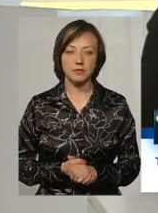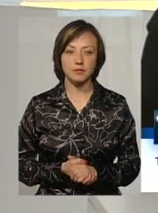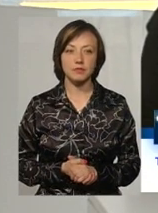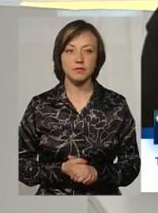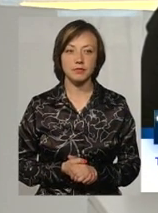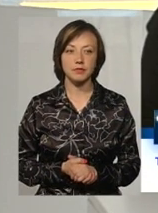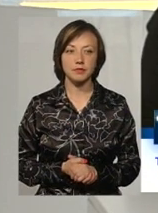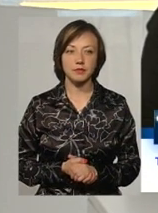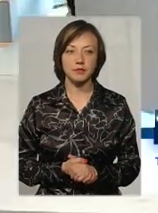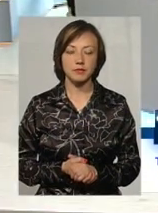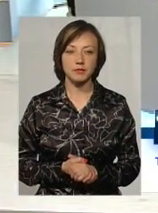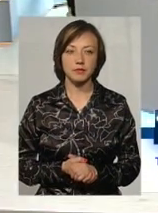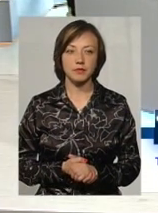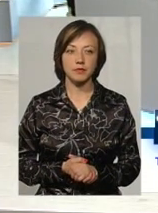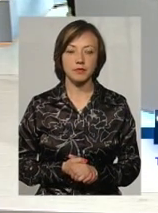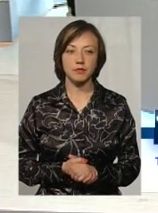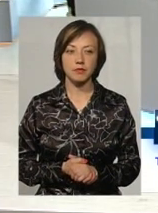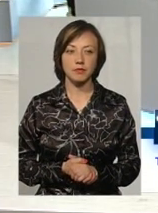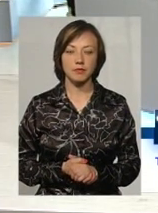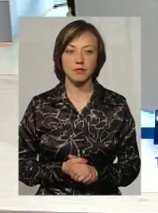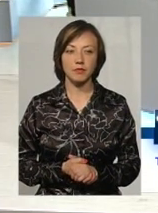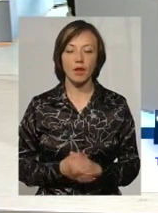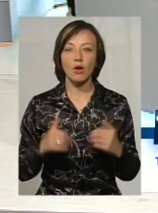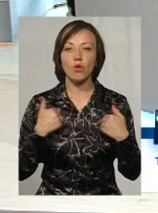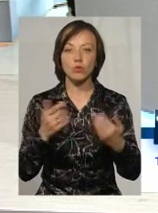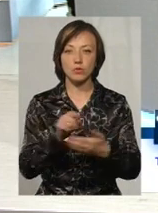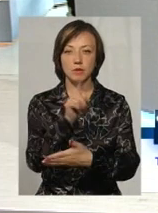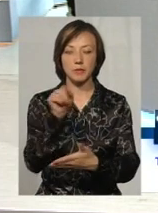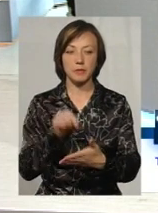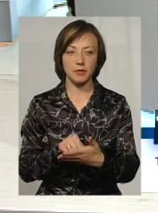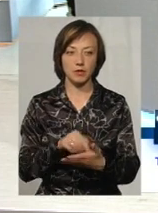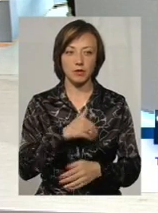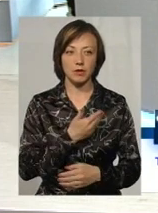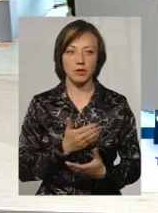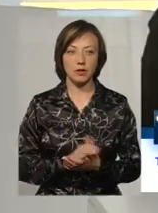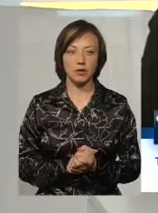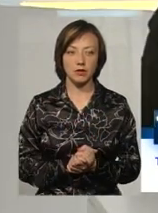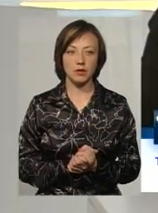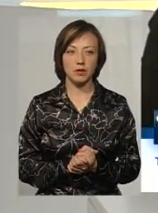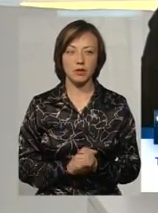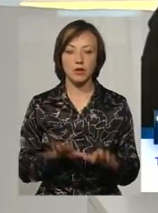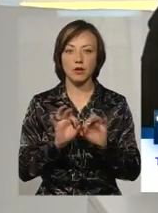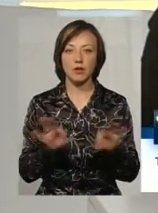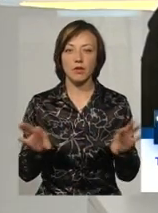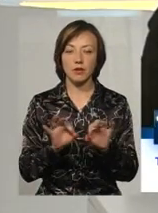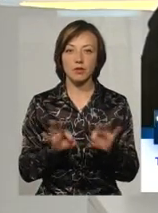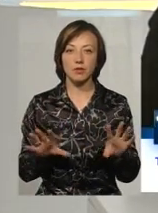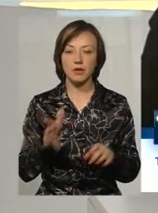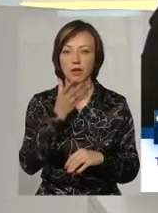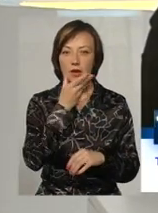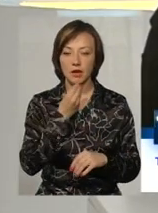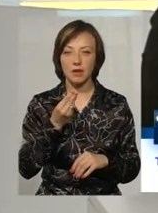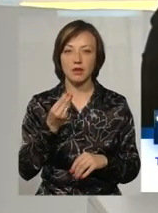Алло. Алло, я пану поліціянтам хочу задати запитання. Так, давайте. От розказують, що такі дуже